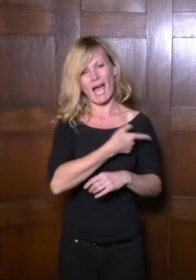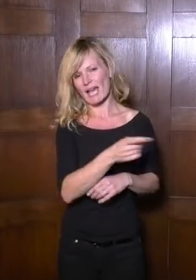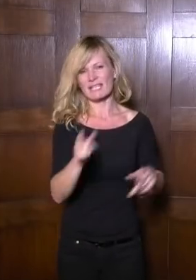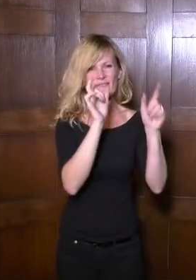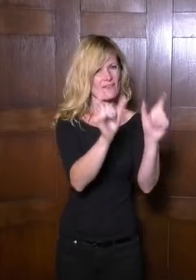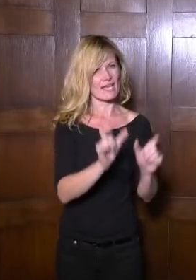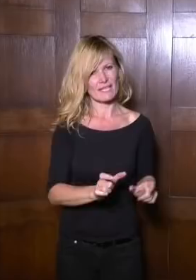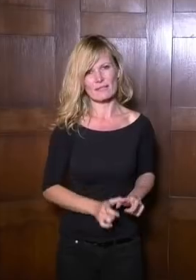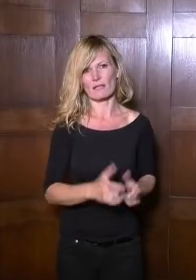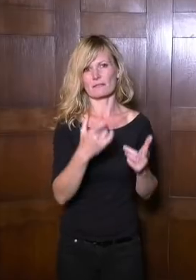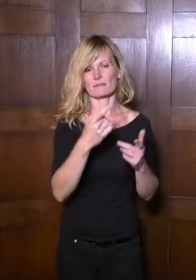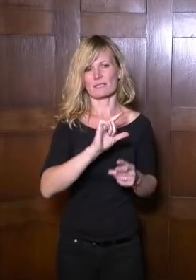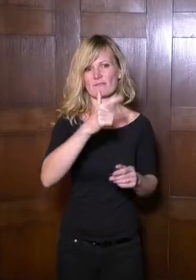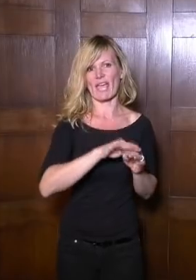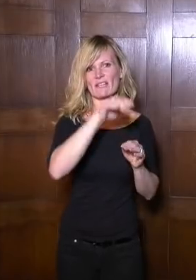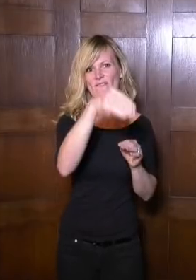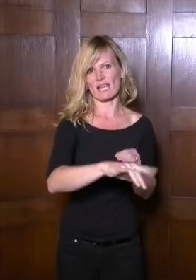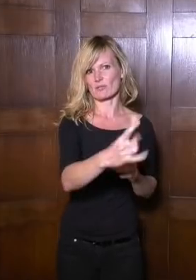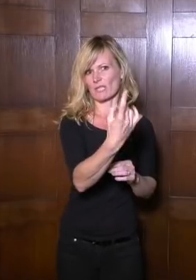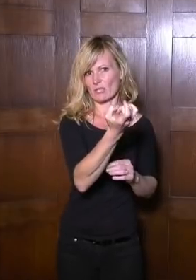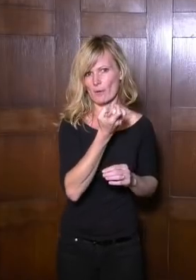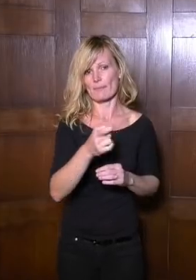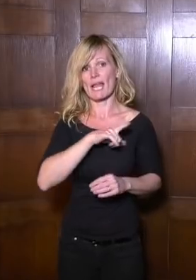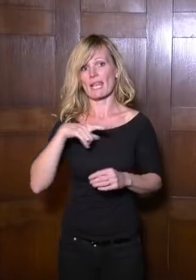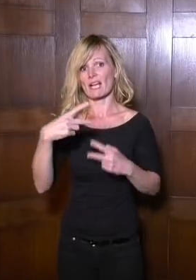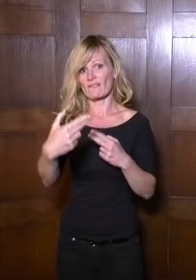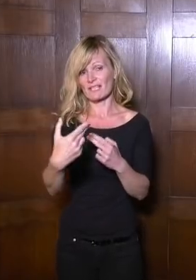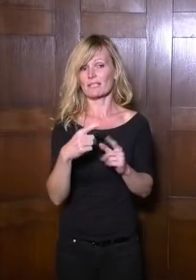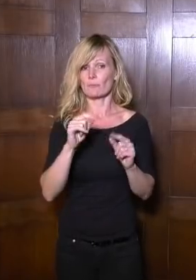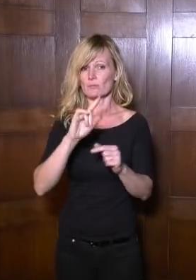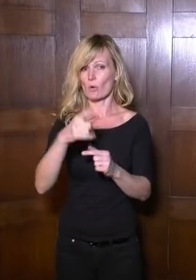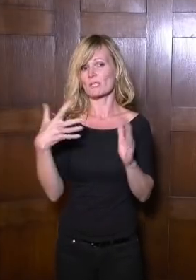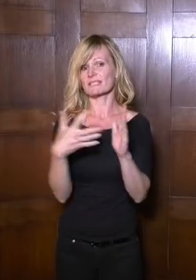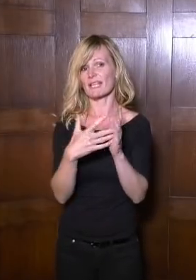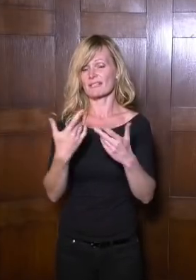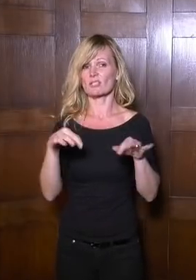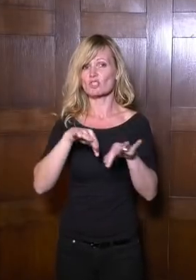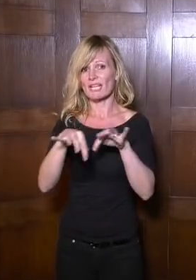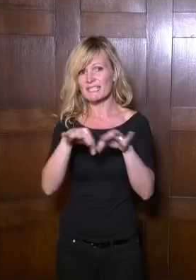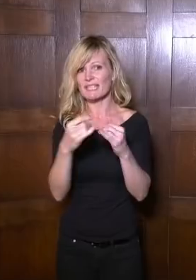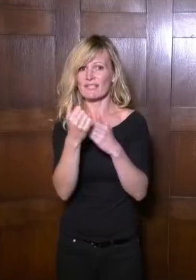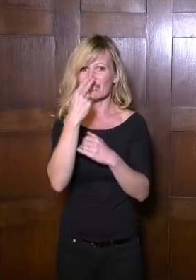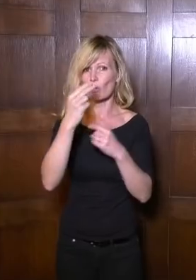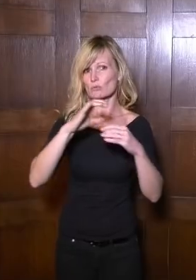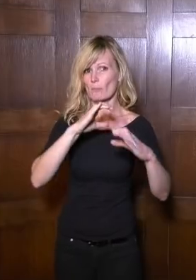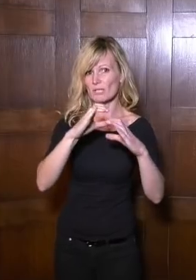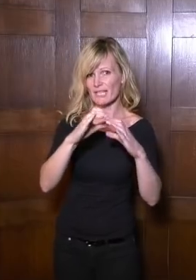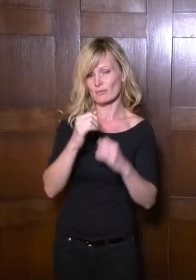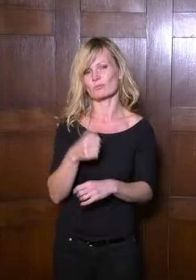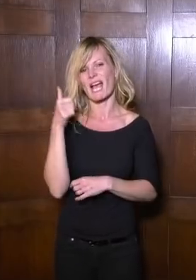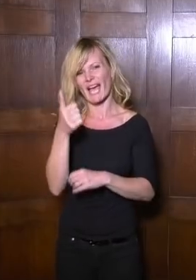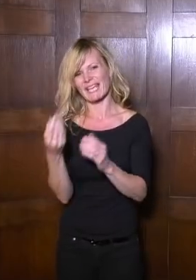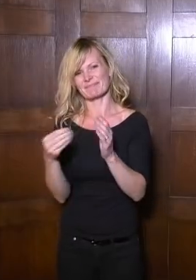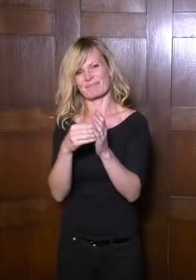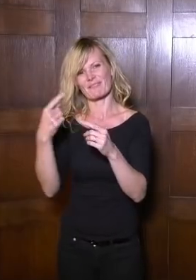Also längerfristig heißt eine Teststrategie tatsächlich auch zu kommunizieren. Mir fehlt immer ein Parameter, auch